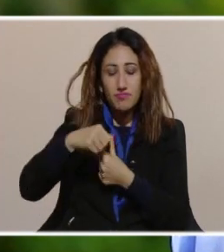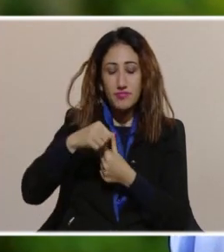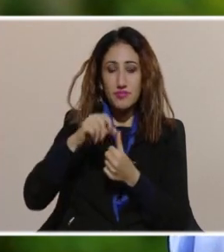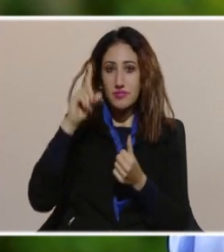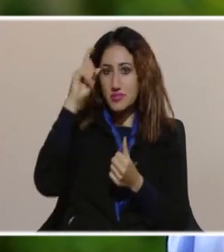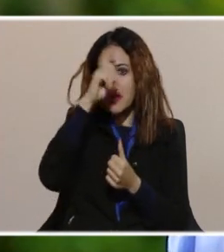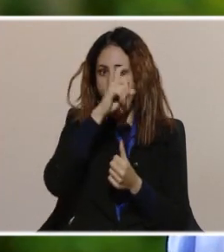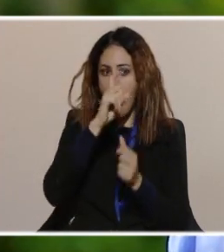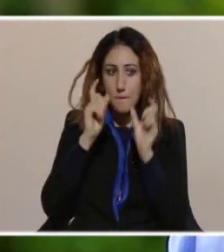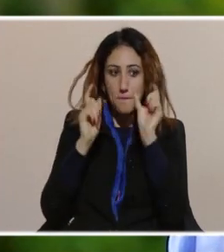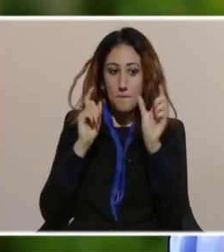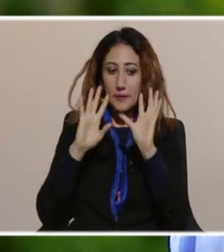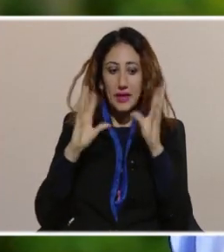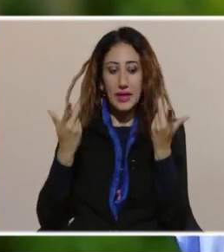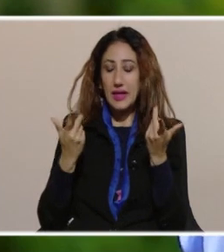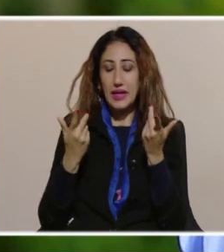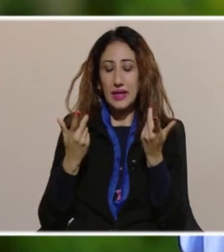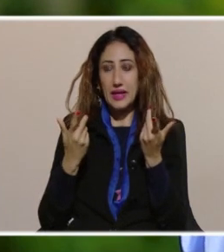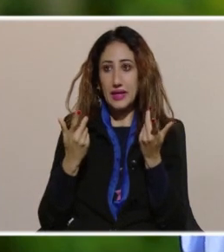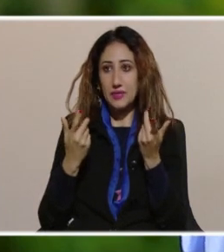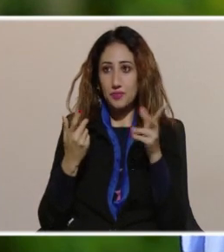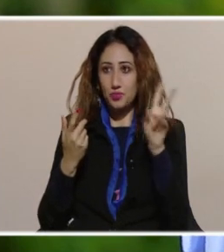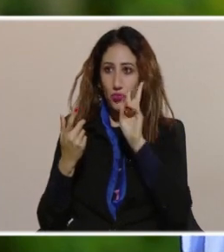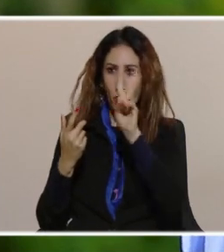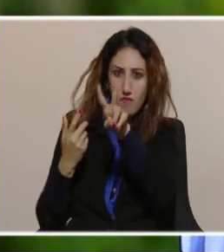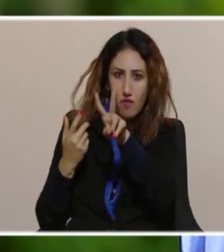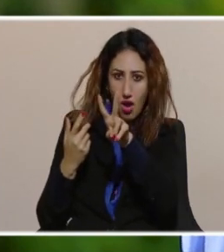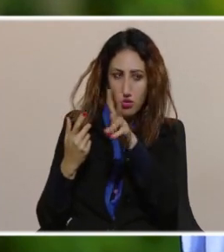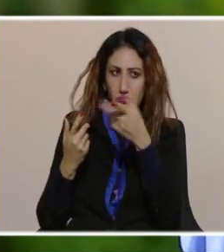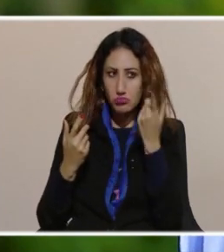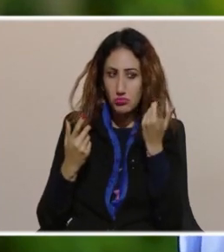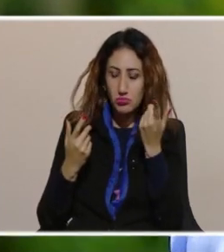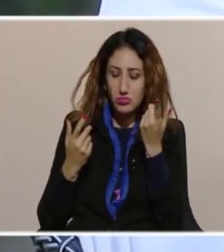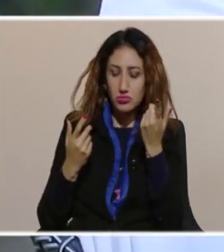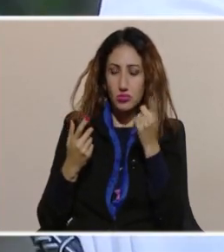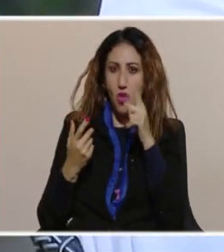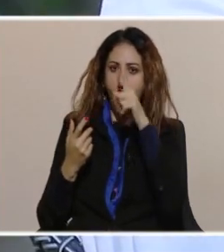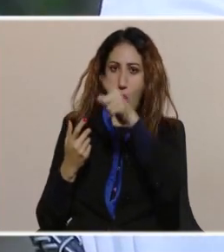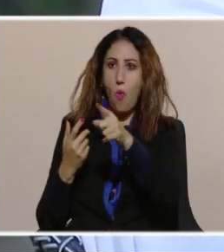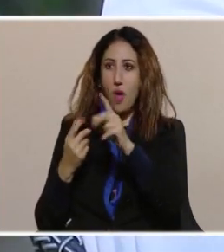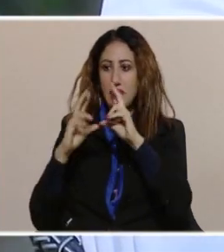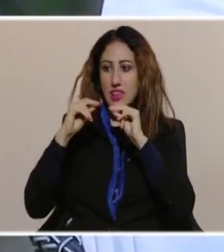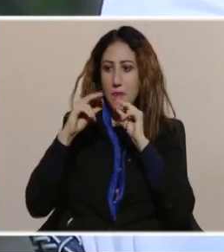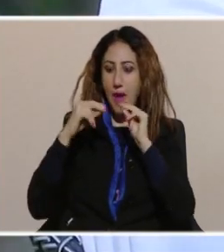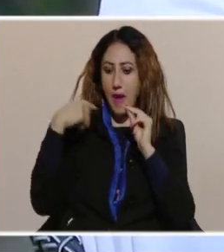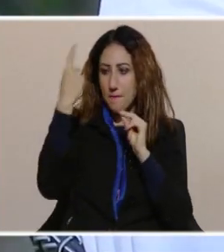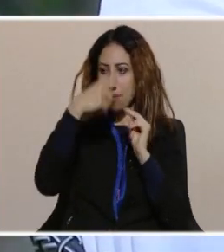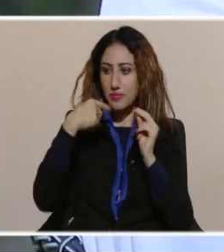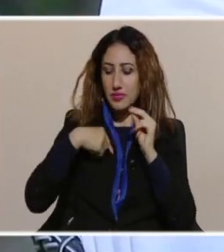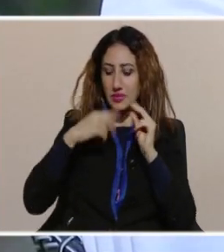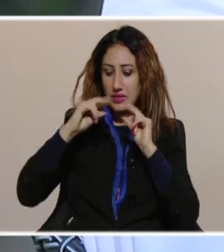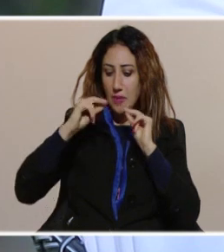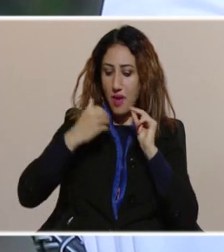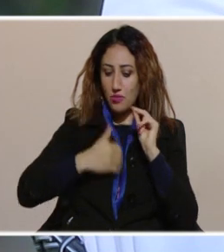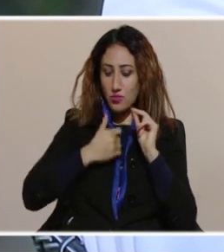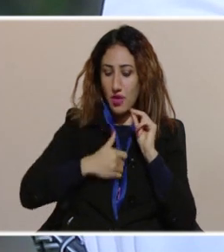لك اللي وانت بتتفرج على نفسك حسيت انه هو ده؟ في كتير يا دنيا، بس انا هقول لك